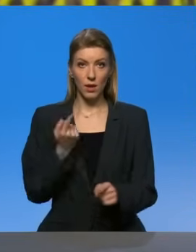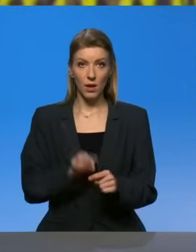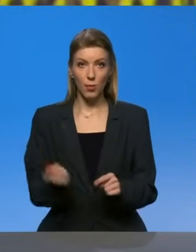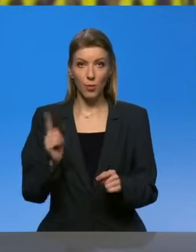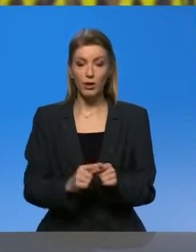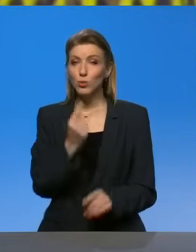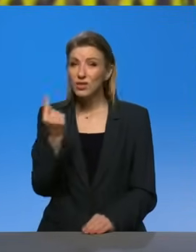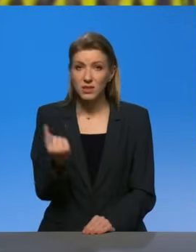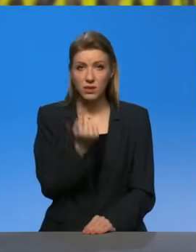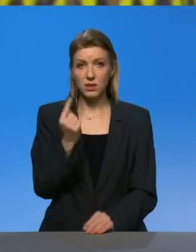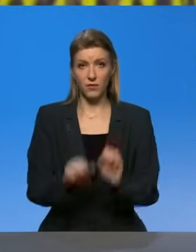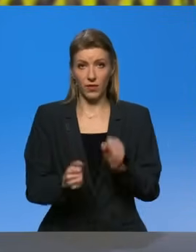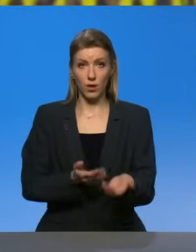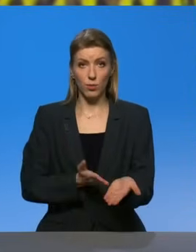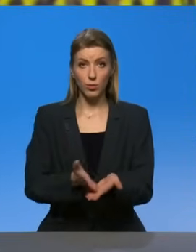единственный путь – это именно